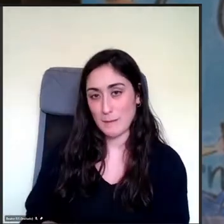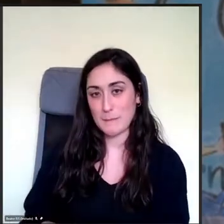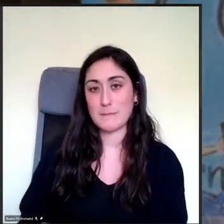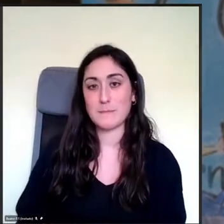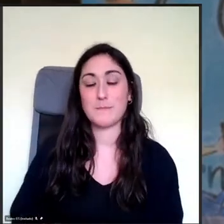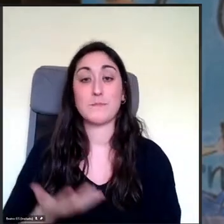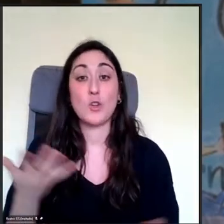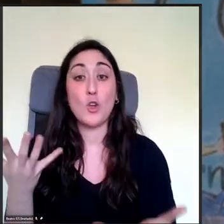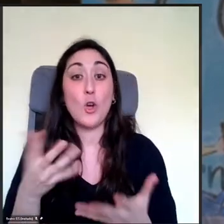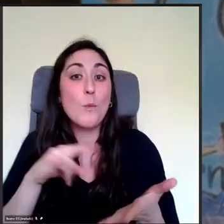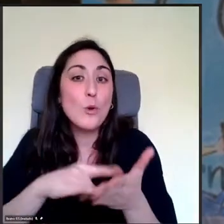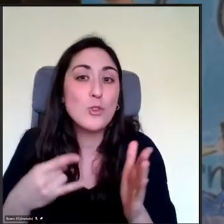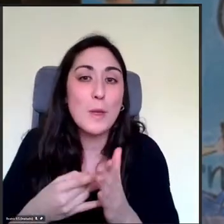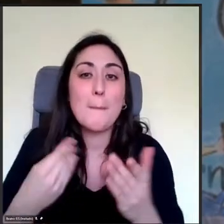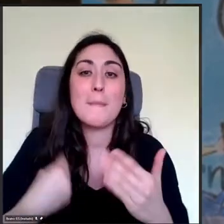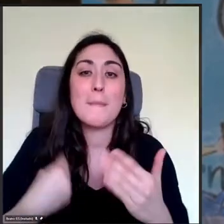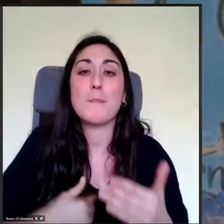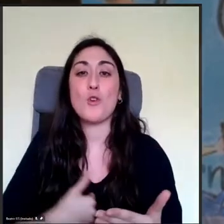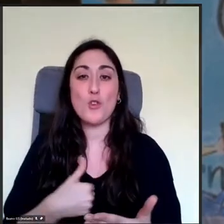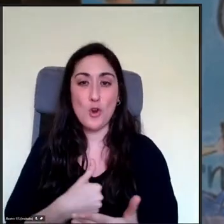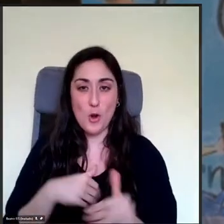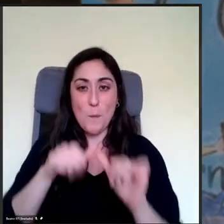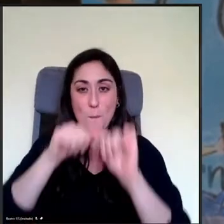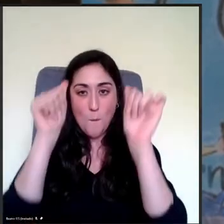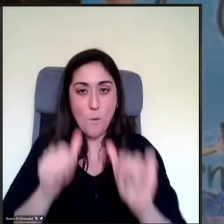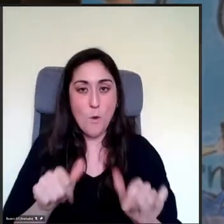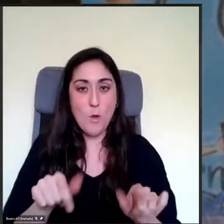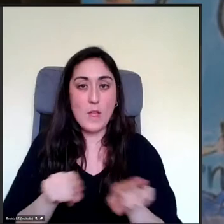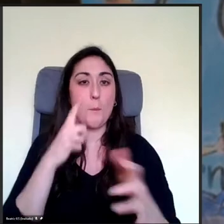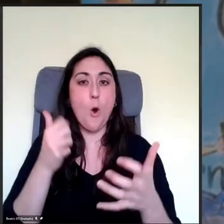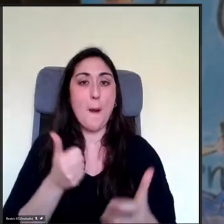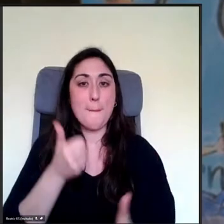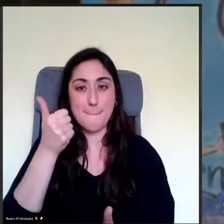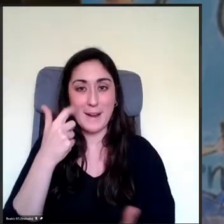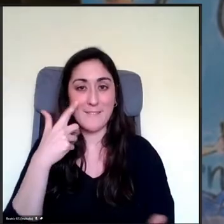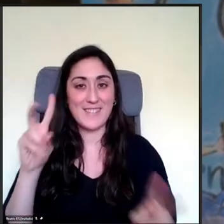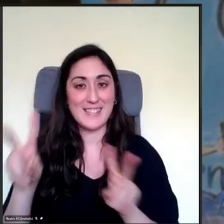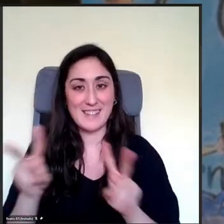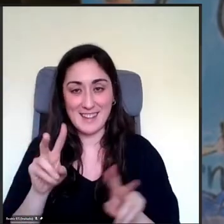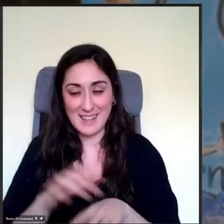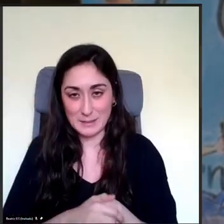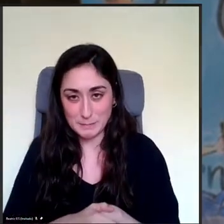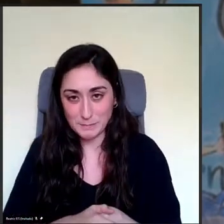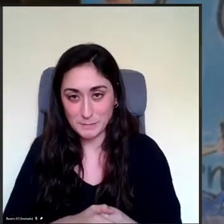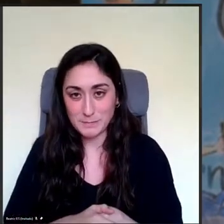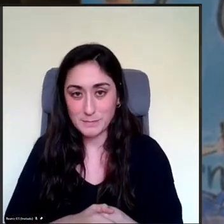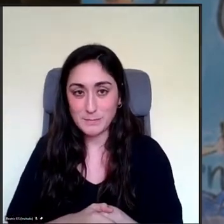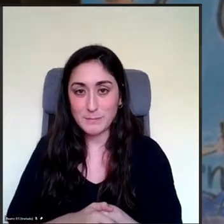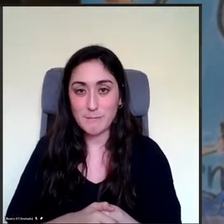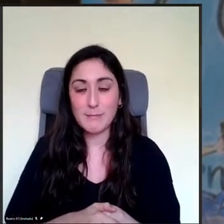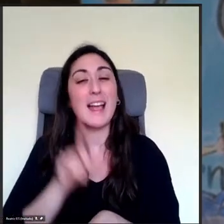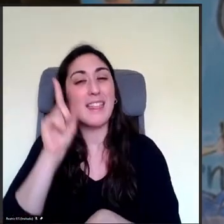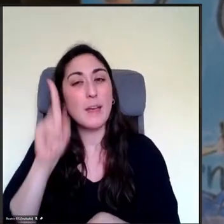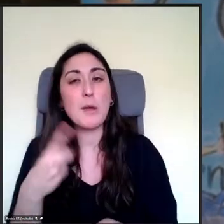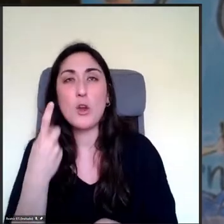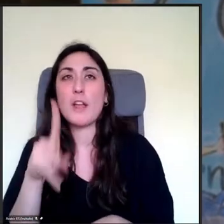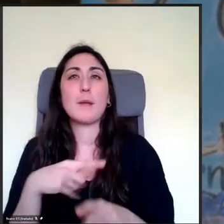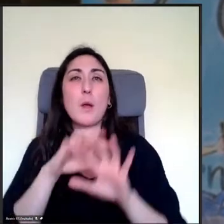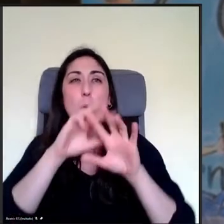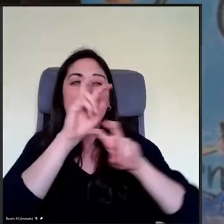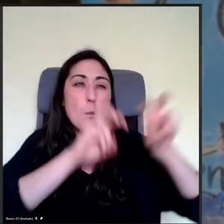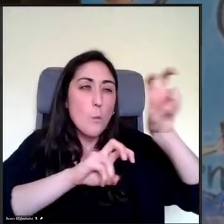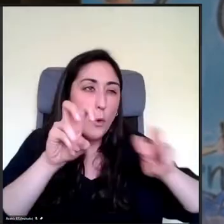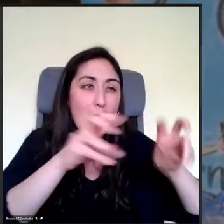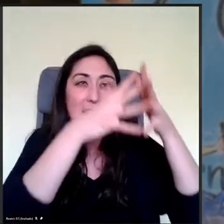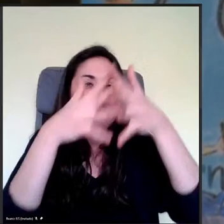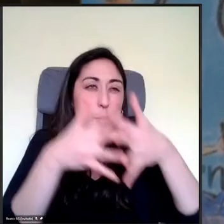visibilitat a aquests rols i models i també afavorir els models de proximitat, que no cal anar a buscar alguna dona d'Estats Units, sinó